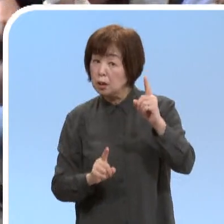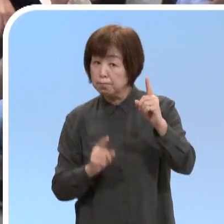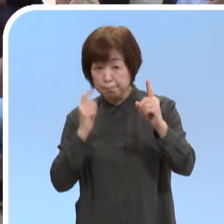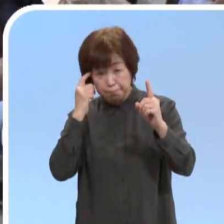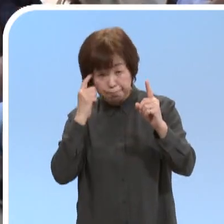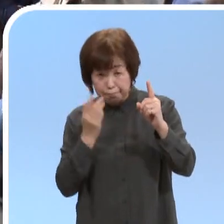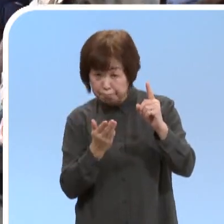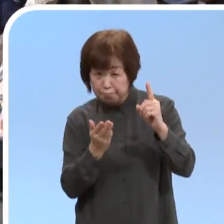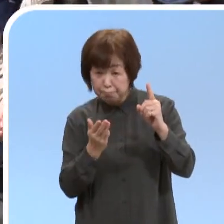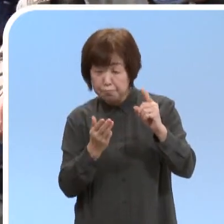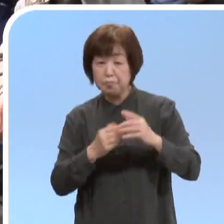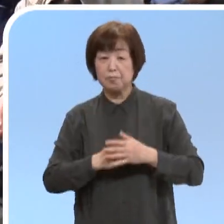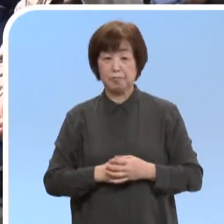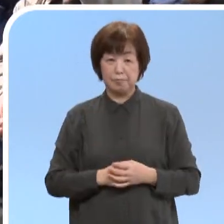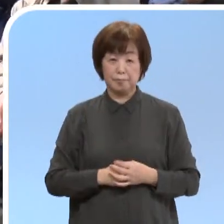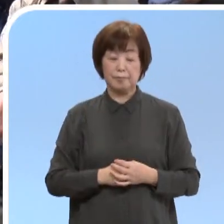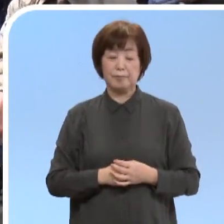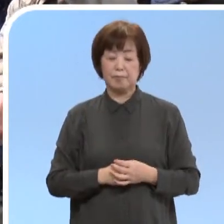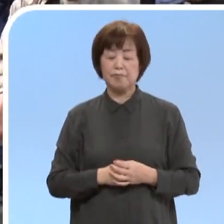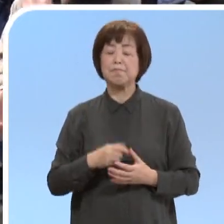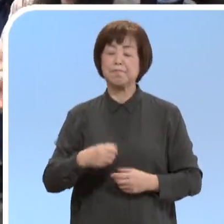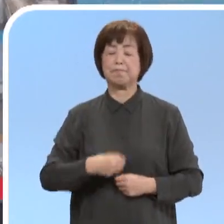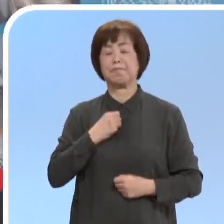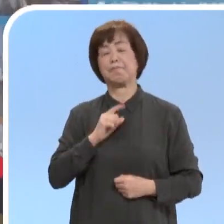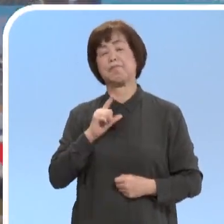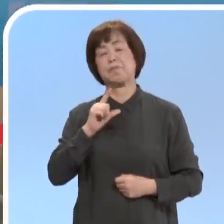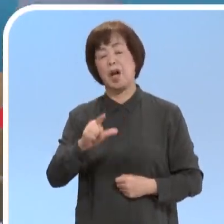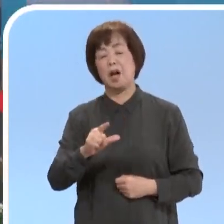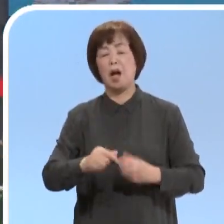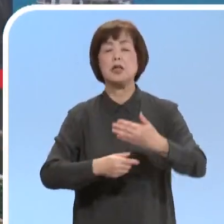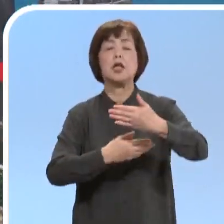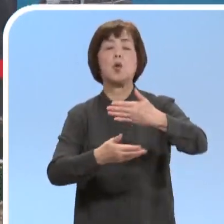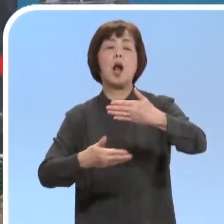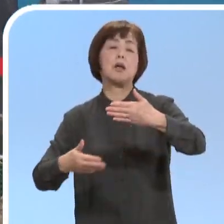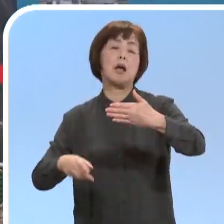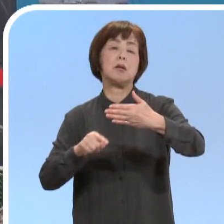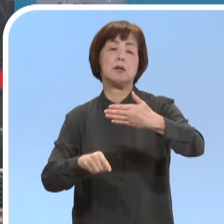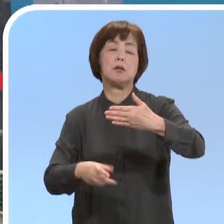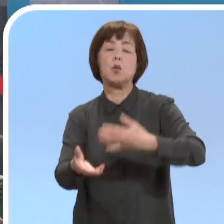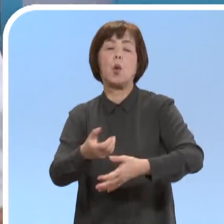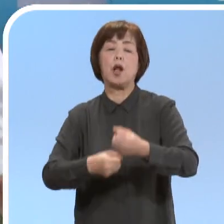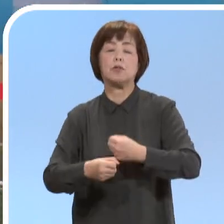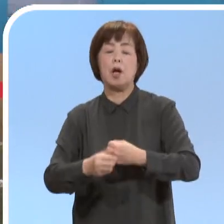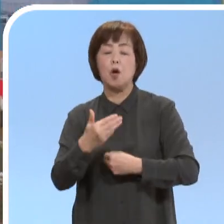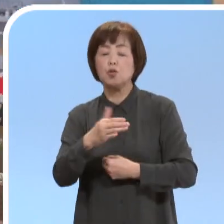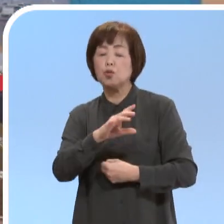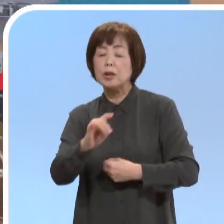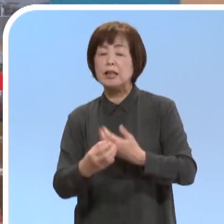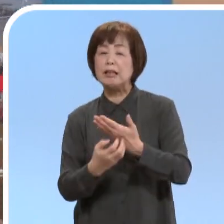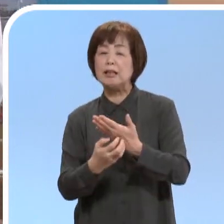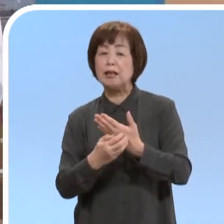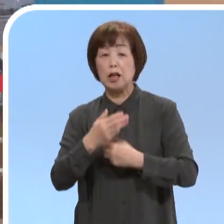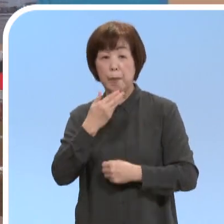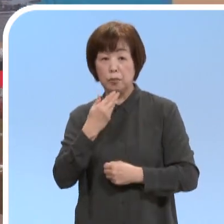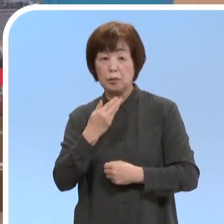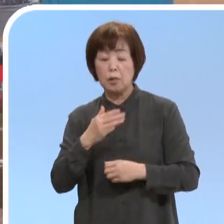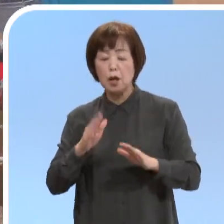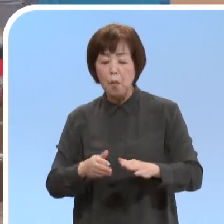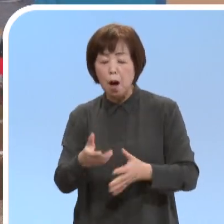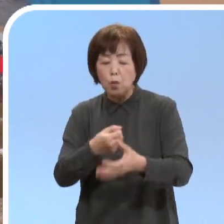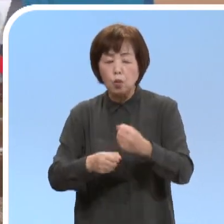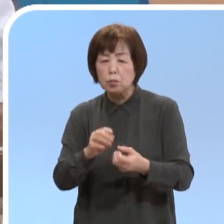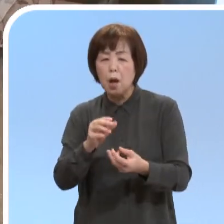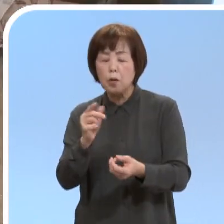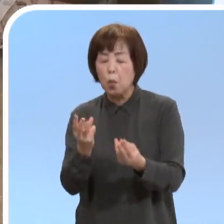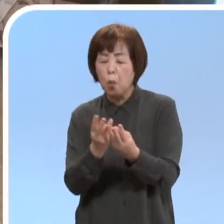思う人おっと結構いるねこれはねえ瀬戸内会くで食べるというやつでね今非常に減っ